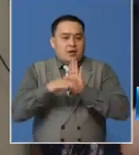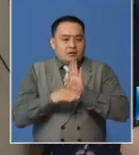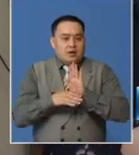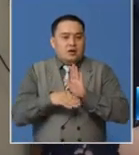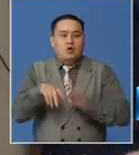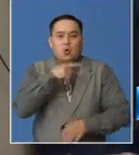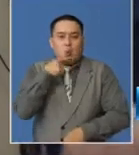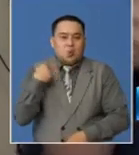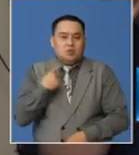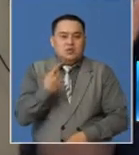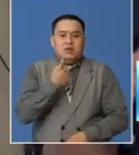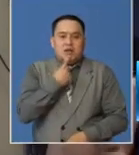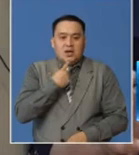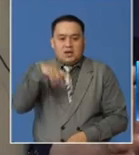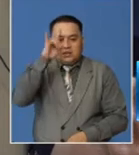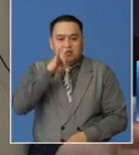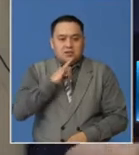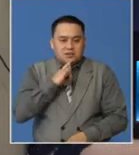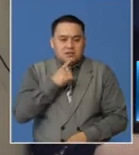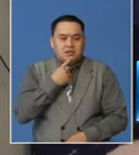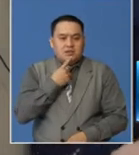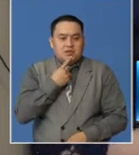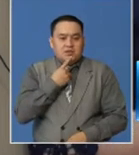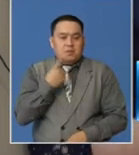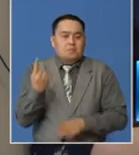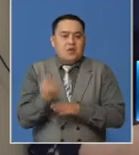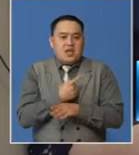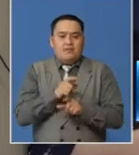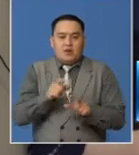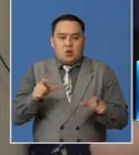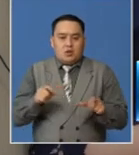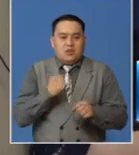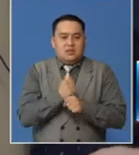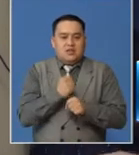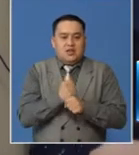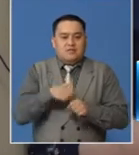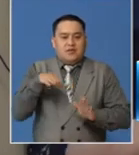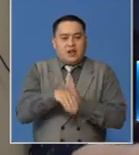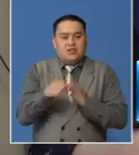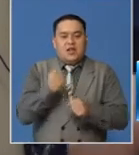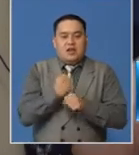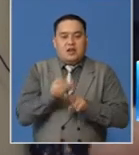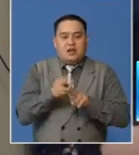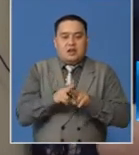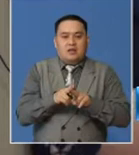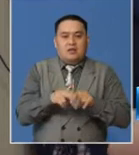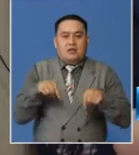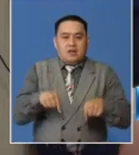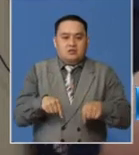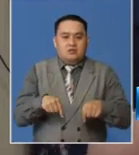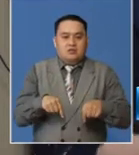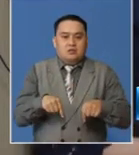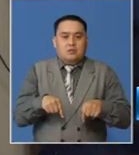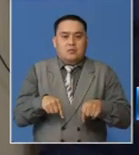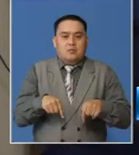на русском языке, сюжеты на казахском языке. И первые люди, кто делал, первые журналисты, которые делали сюжеты вот на